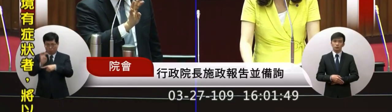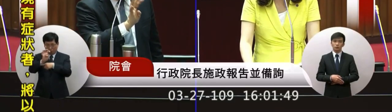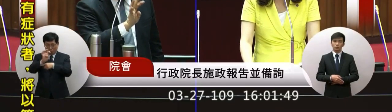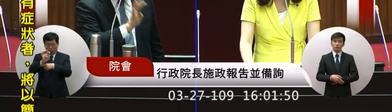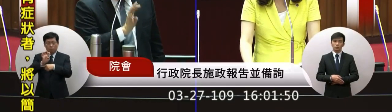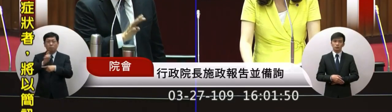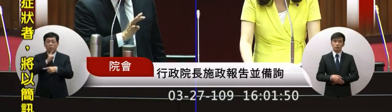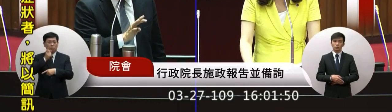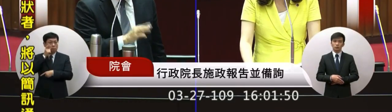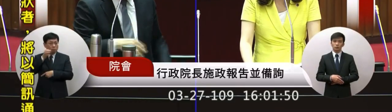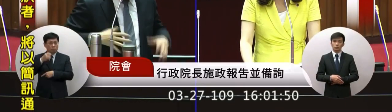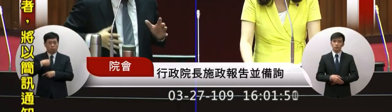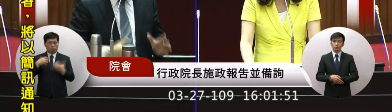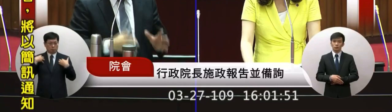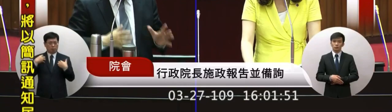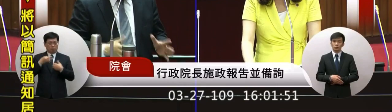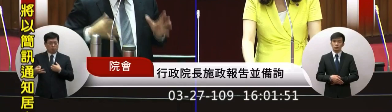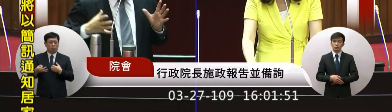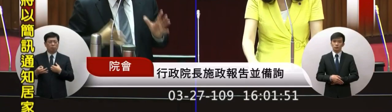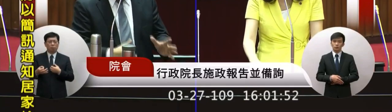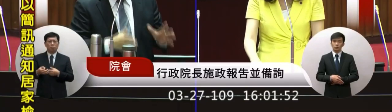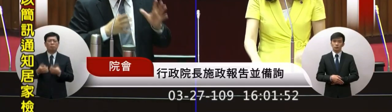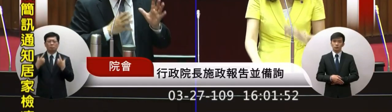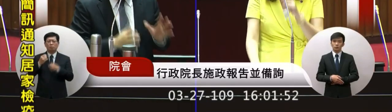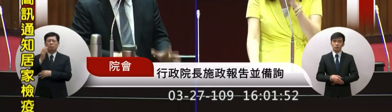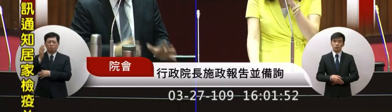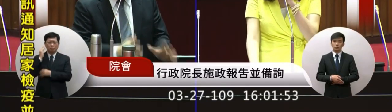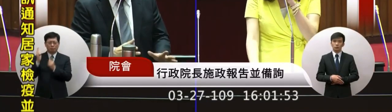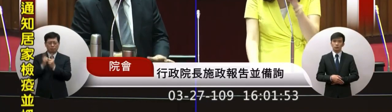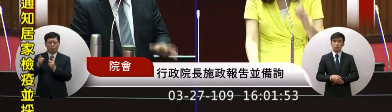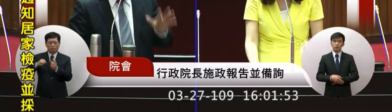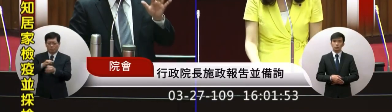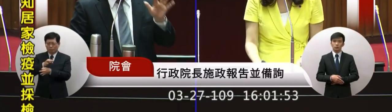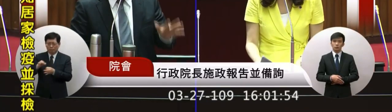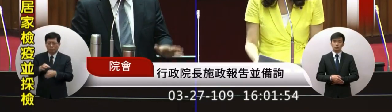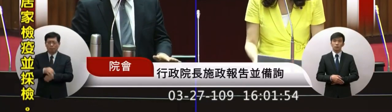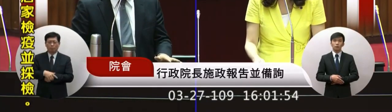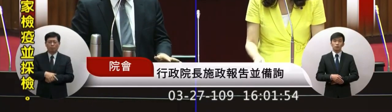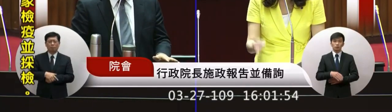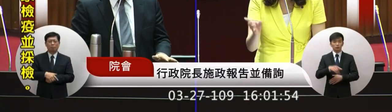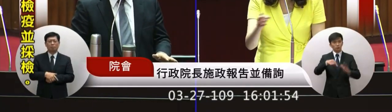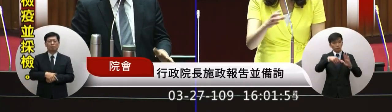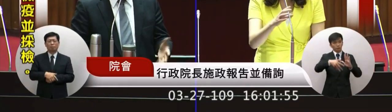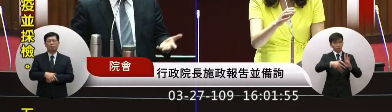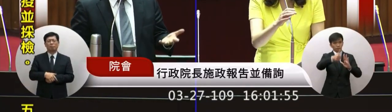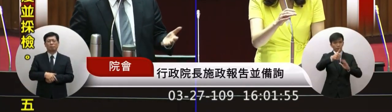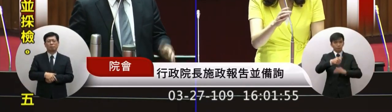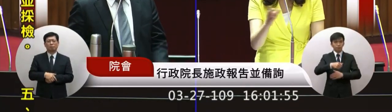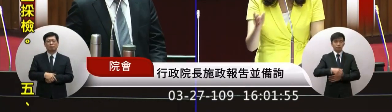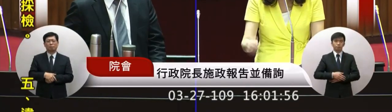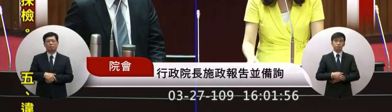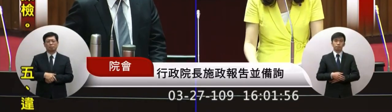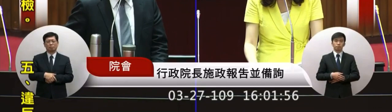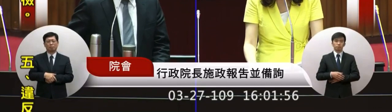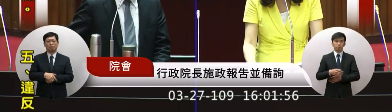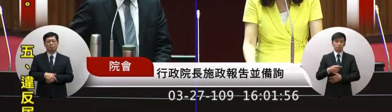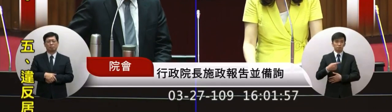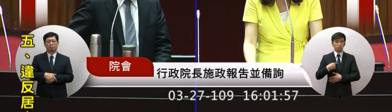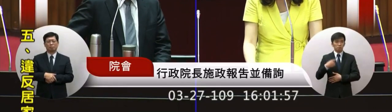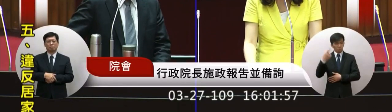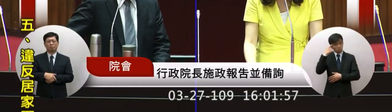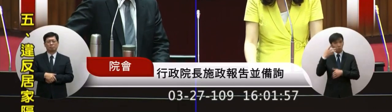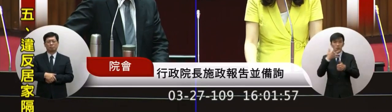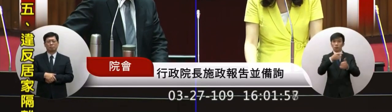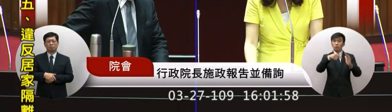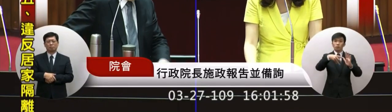40%的薪资，这些都是政府对于经济。 来，院长，我。接下来就是有要就教育